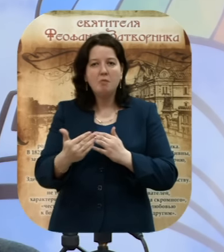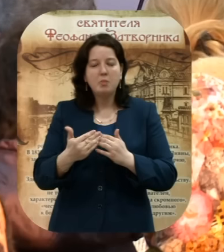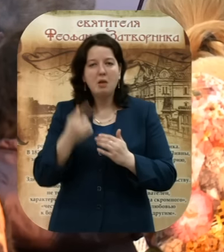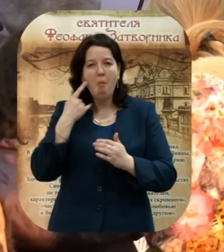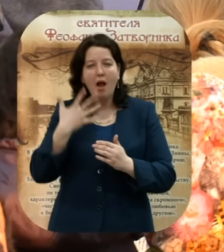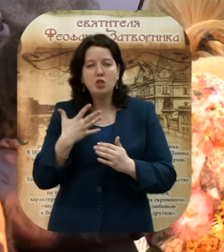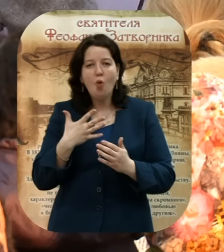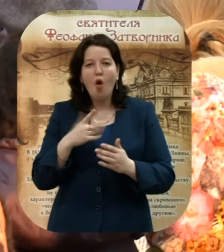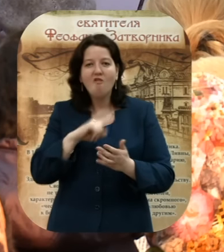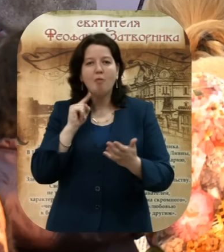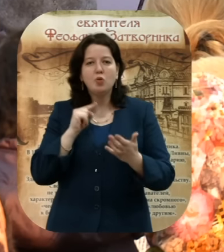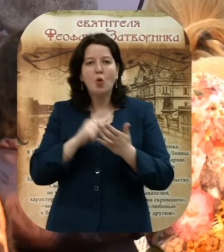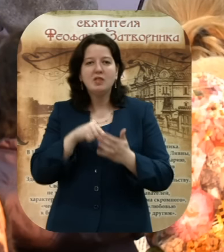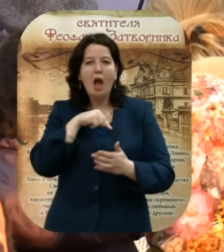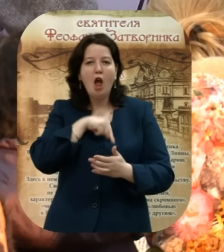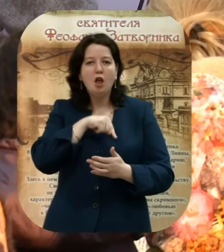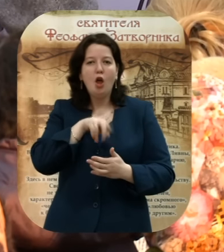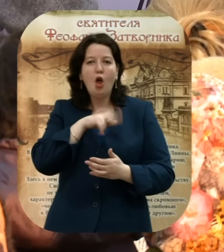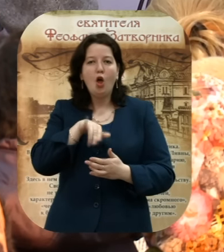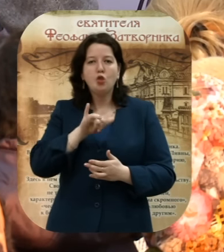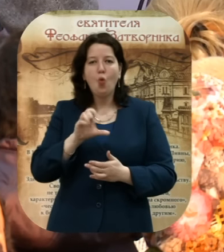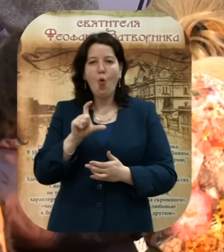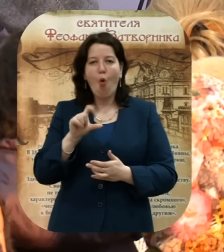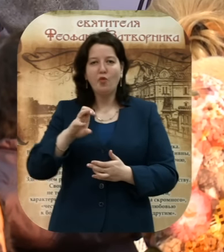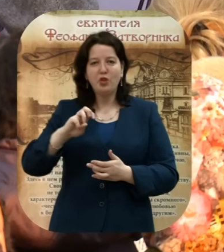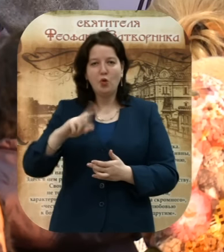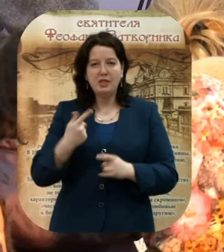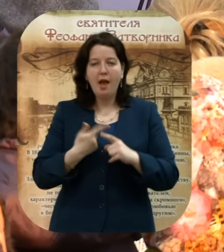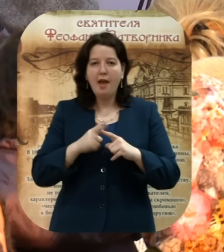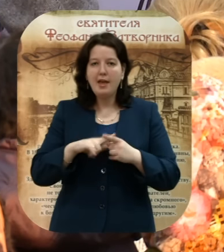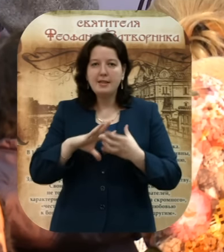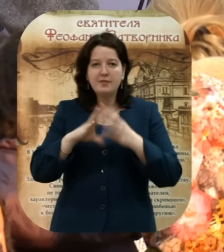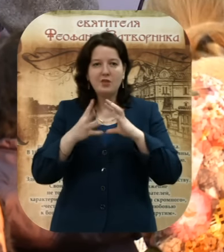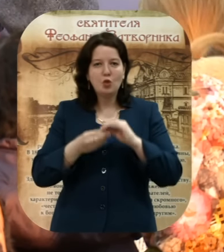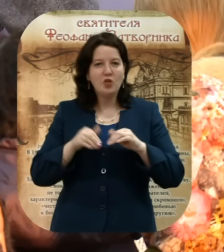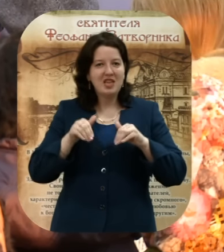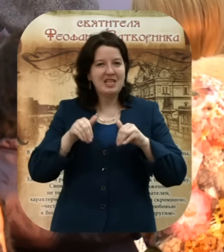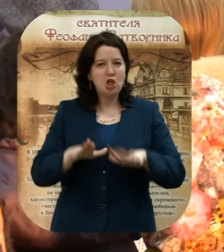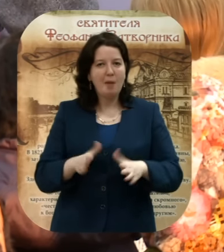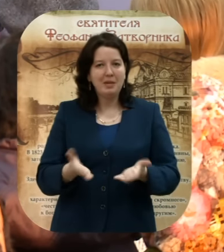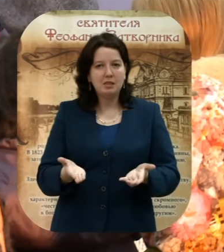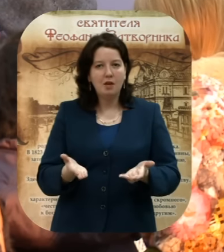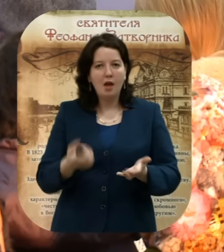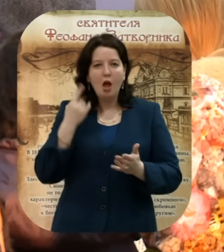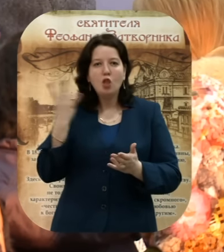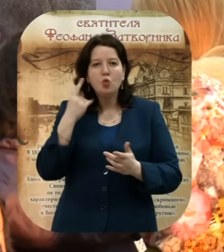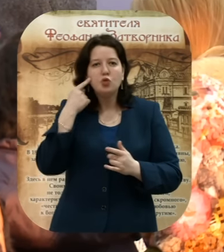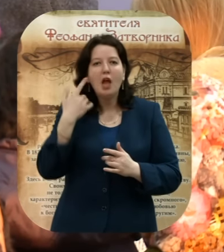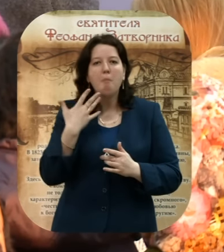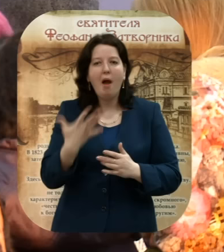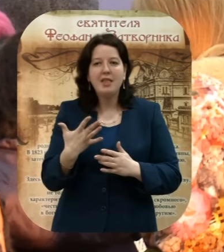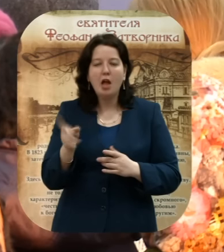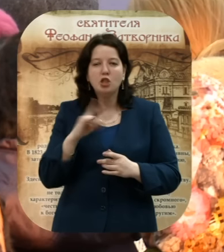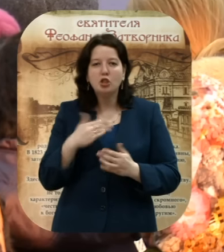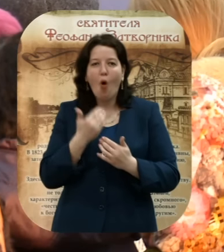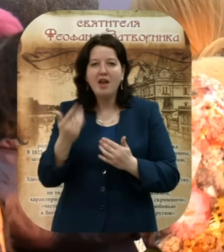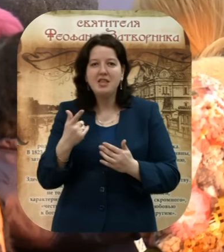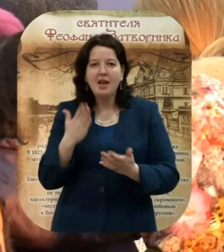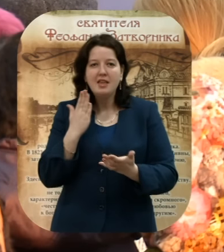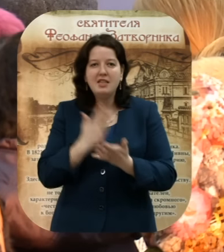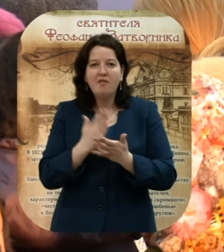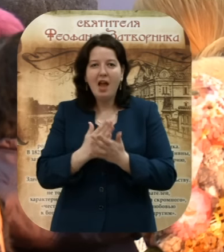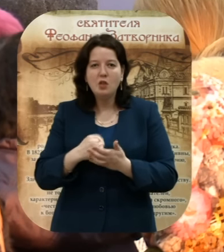духовности. Первое – это решимость, в конце концов. Понять, во-первых, надо, что они являются